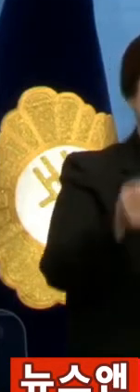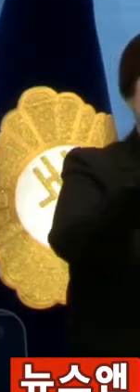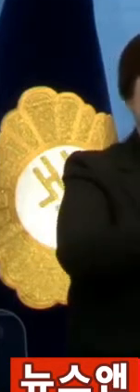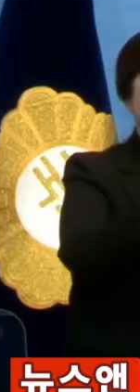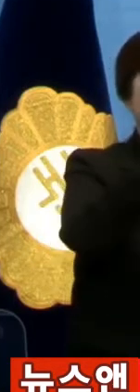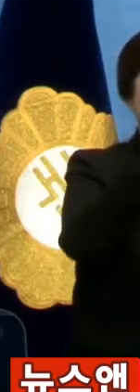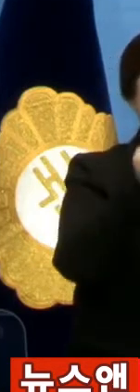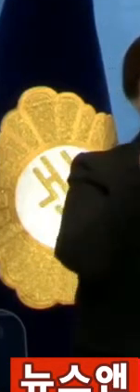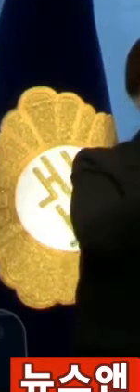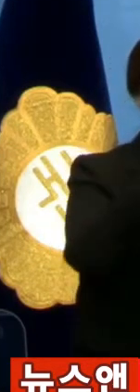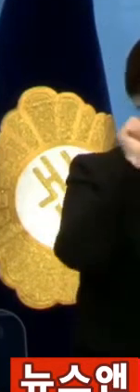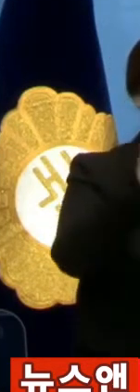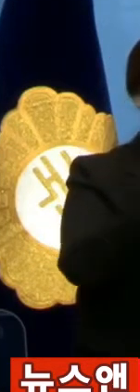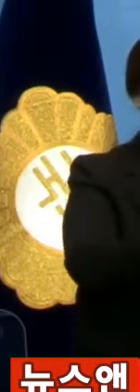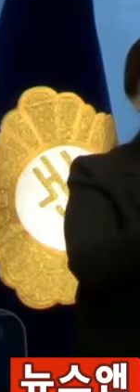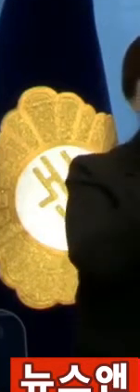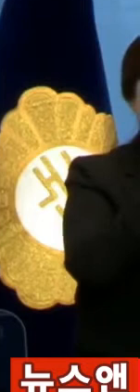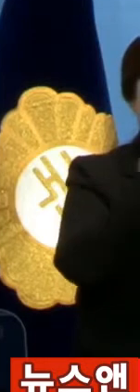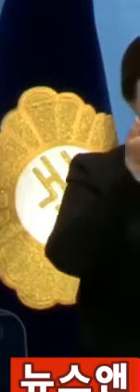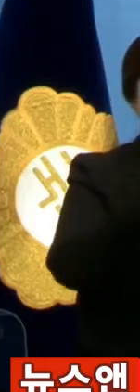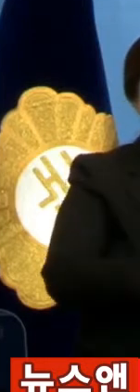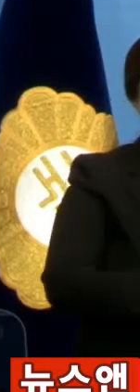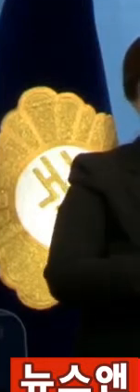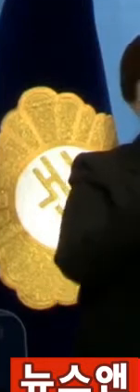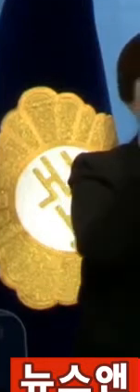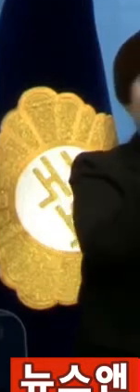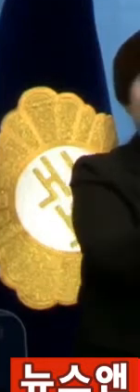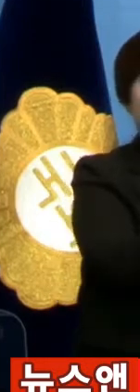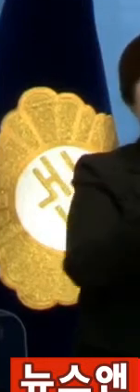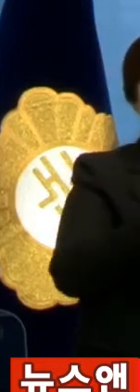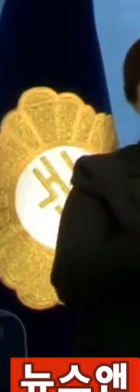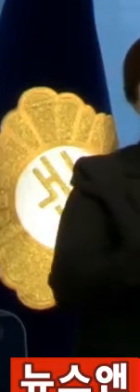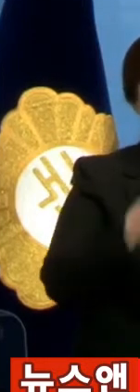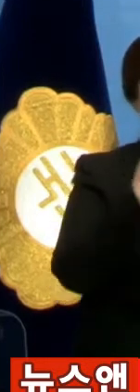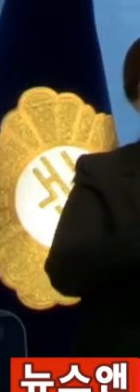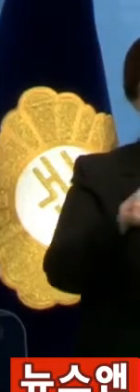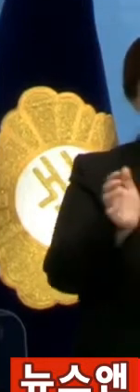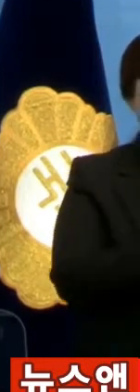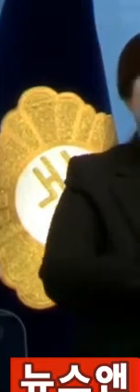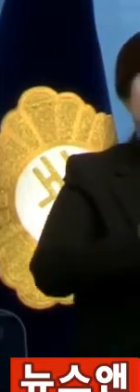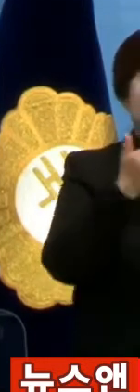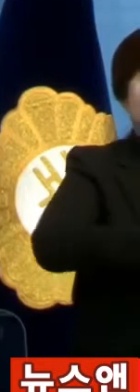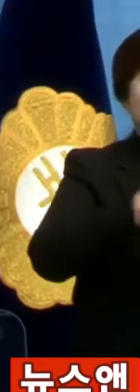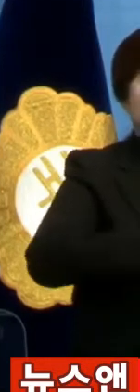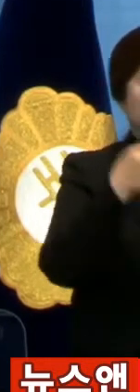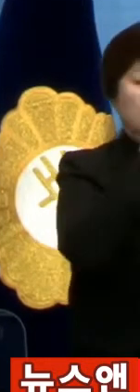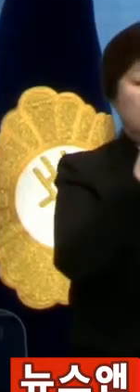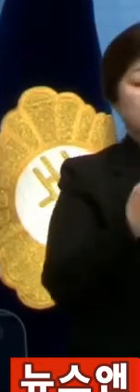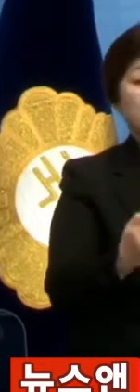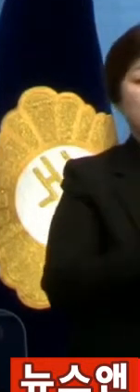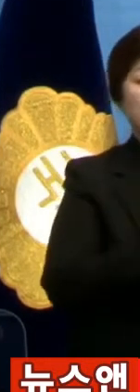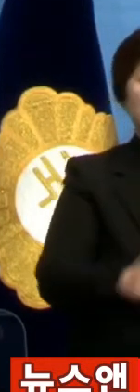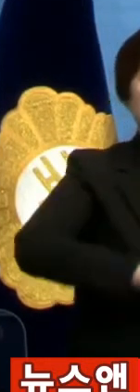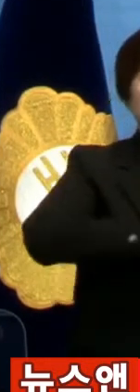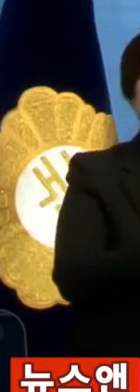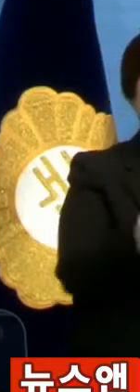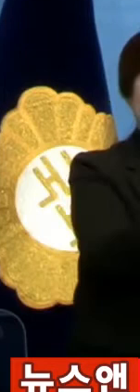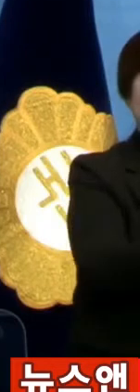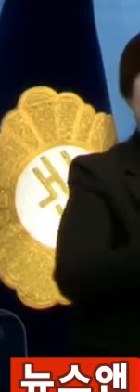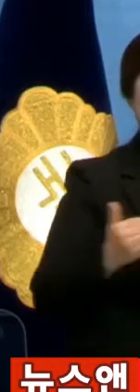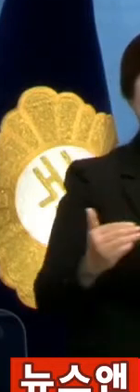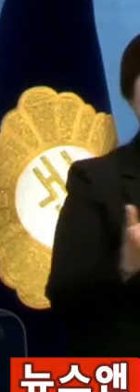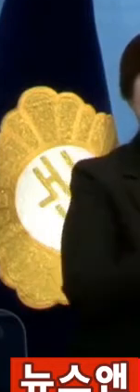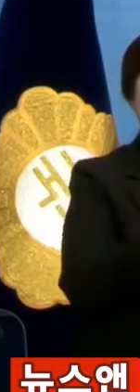왔습니다. 검사와 법관은 그 특성상 요구되는 업무상의 엄정성과 공정성에 따라 징계 절차도